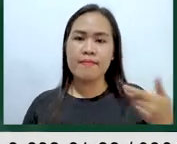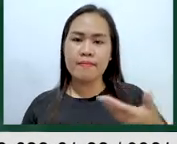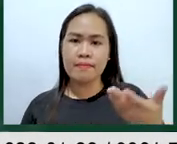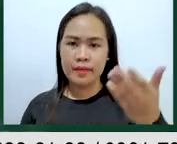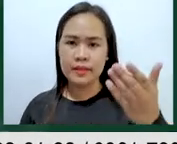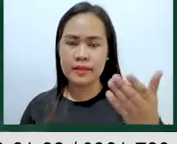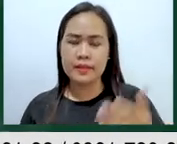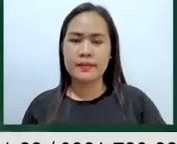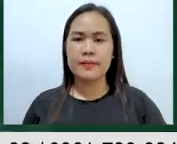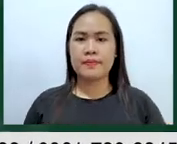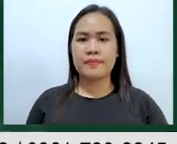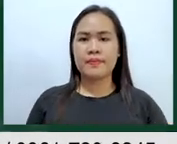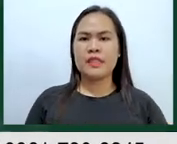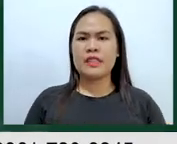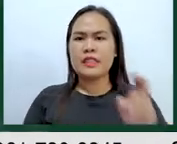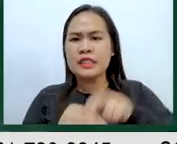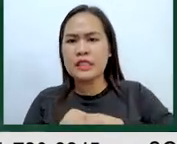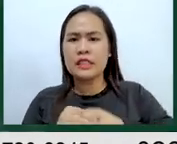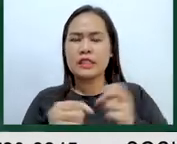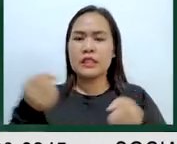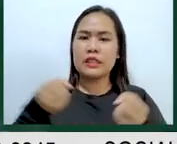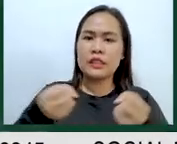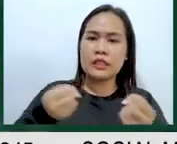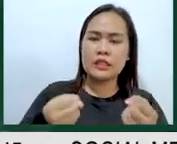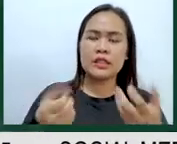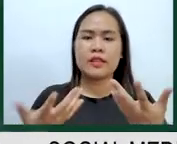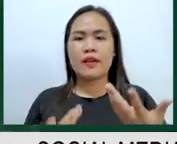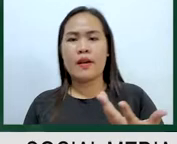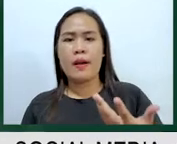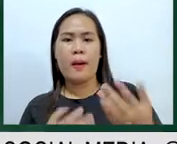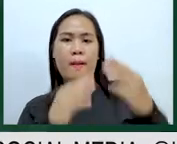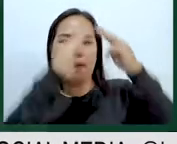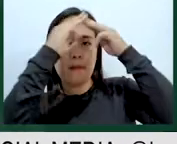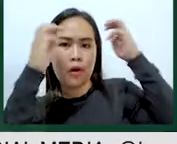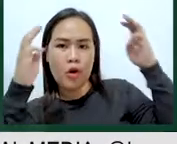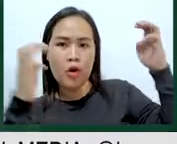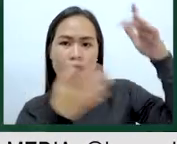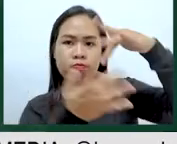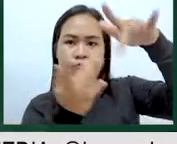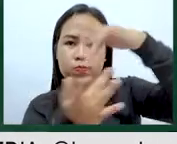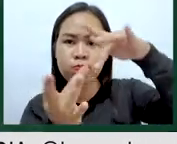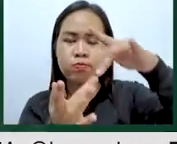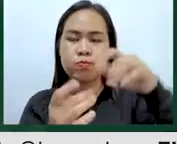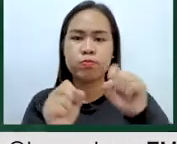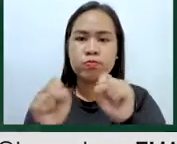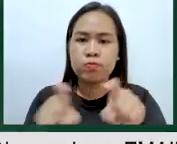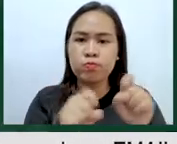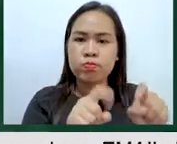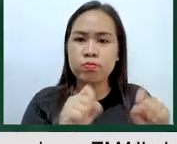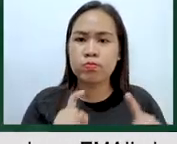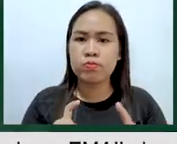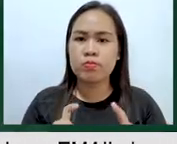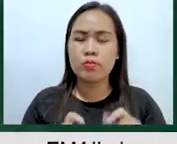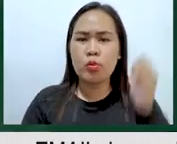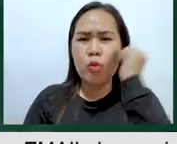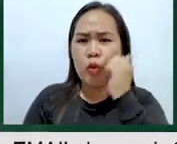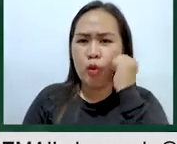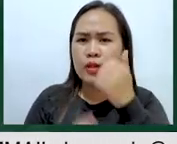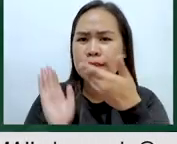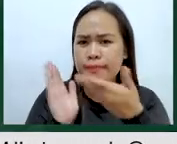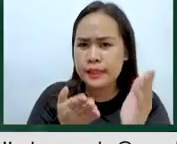So, yung pagsakay natin ng public transportation, pupunta tayo sa mga malls, sa mga tindahan.